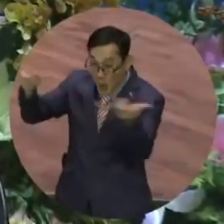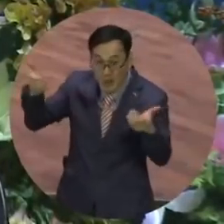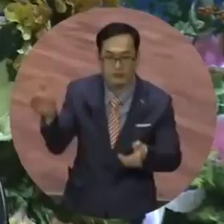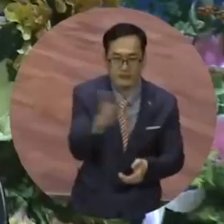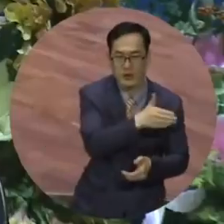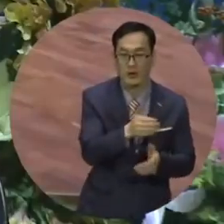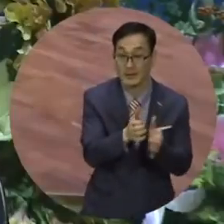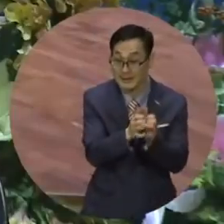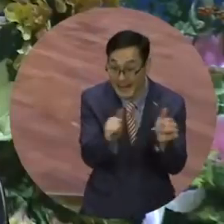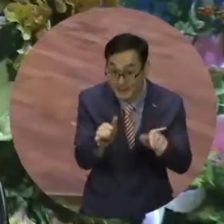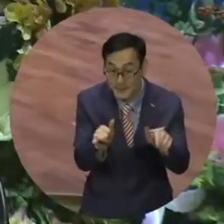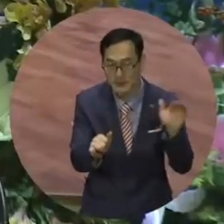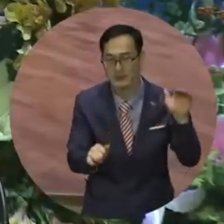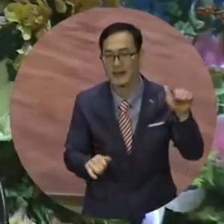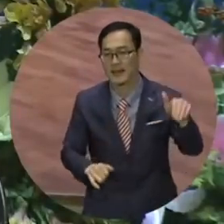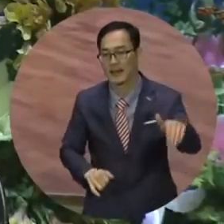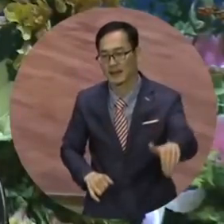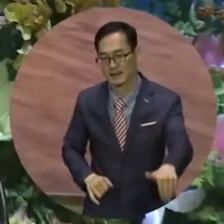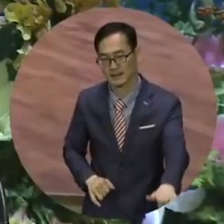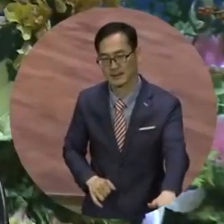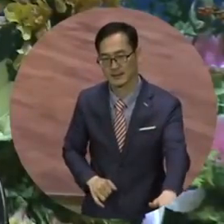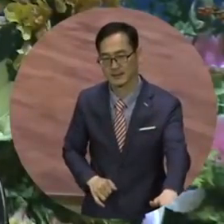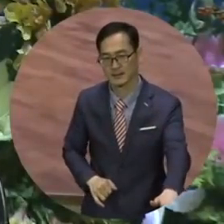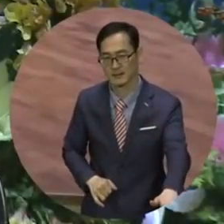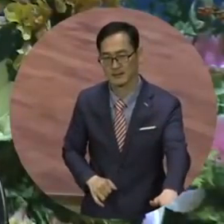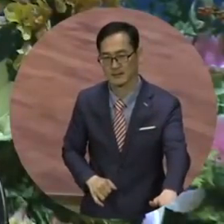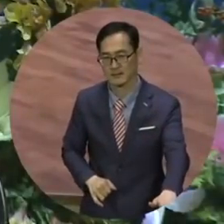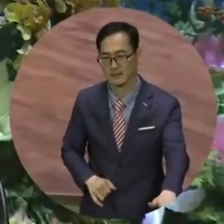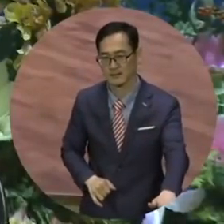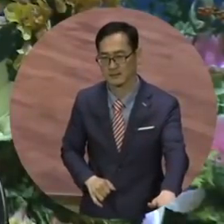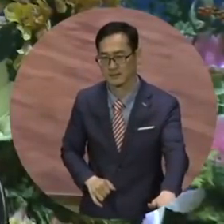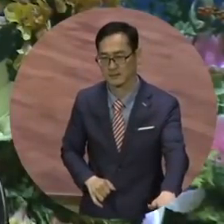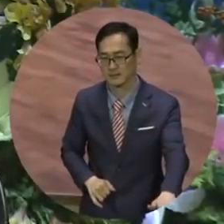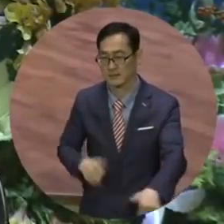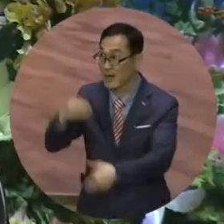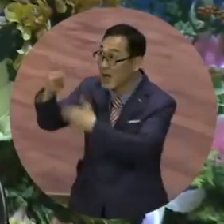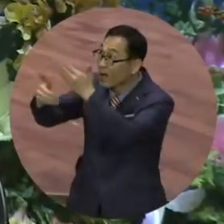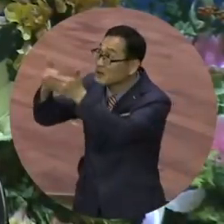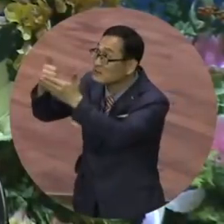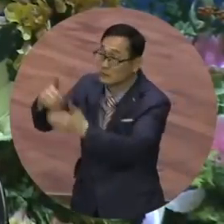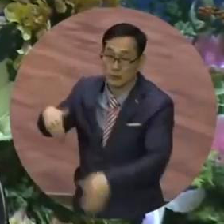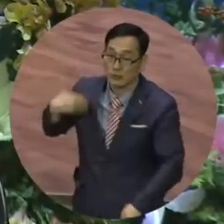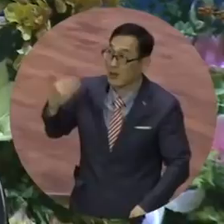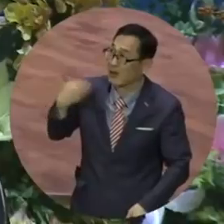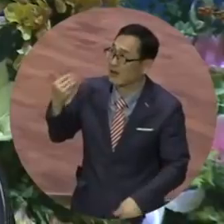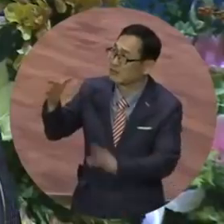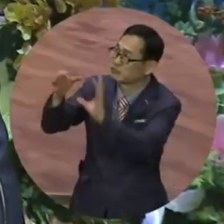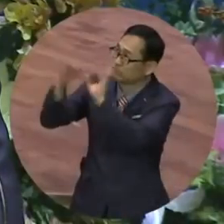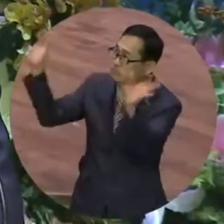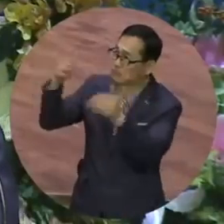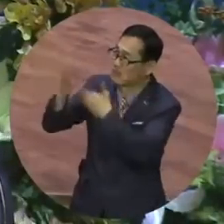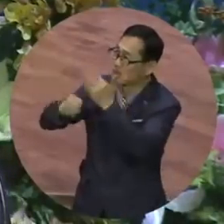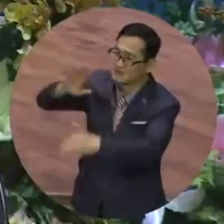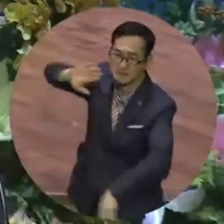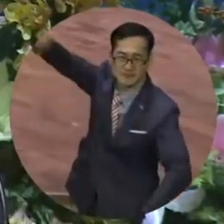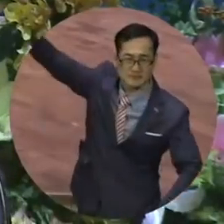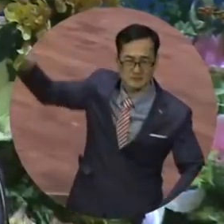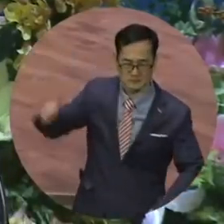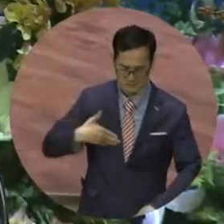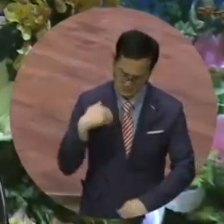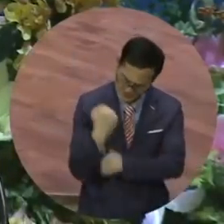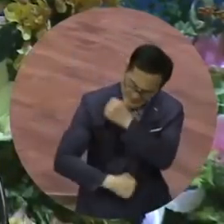하나님을 떠나는 거야. 하나님 몰라. 지 잘났어. 하나님 없이 하나님 떠나서 그렇게 살게